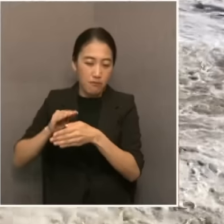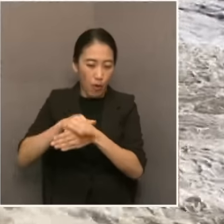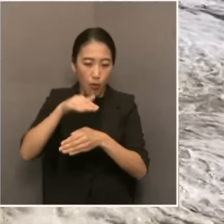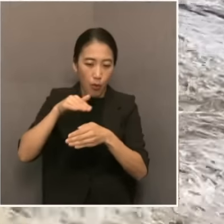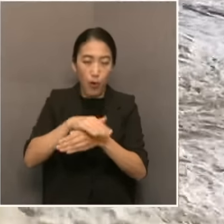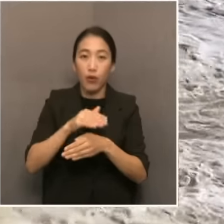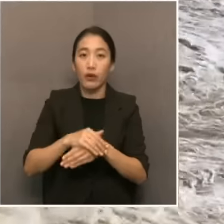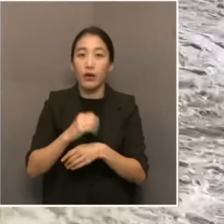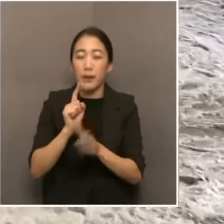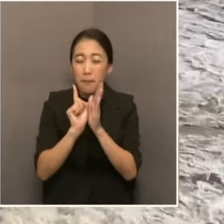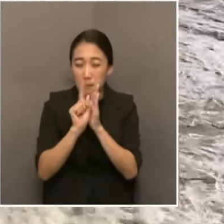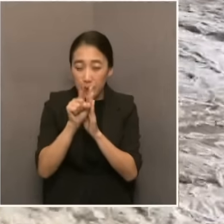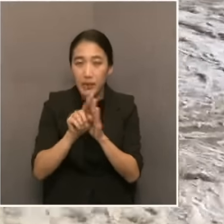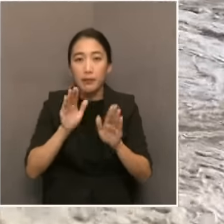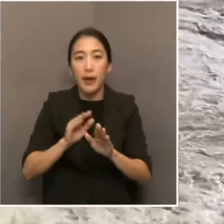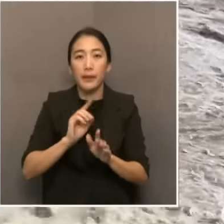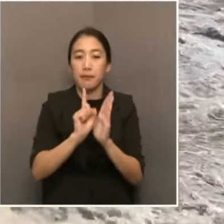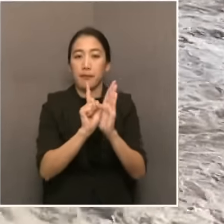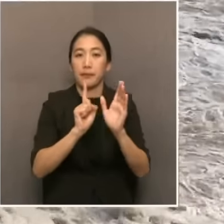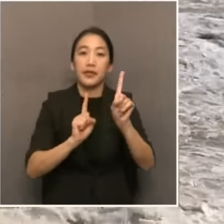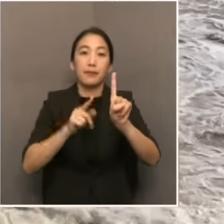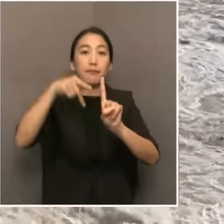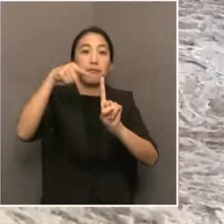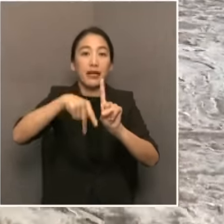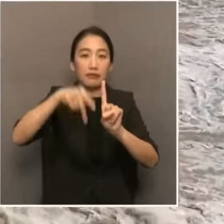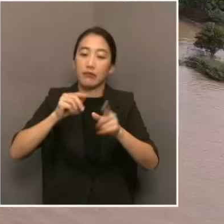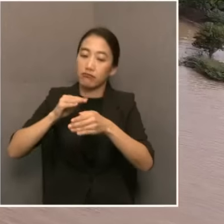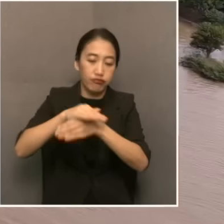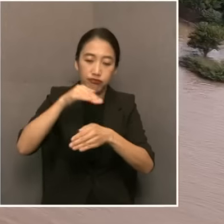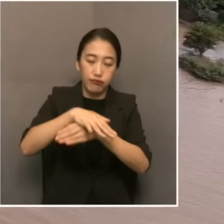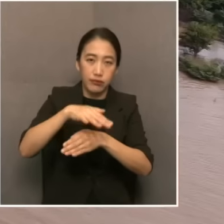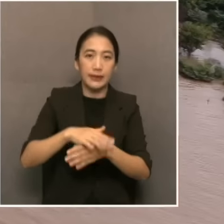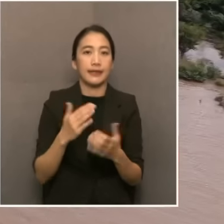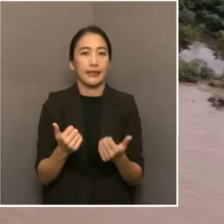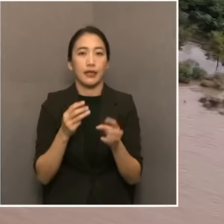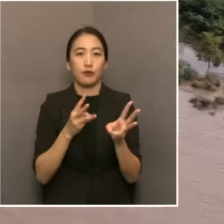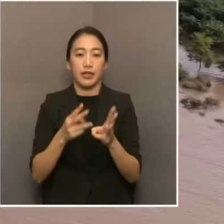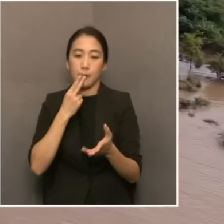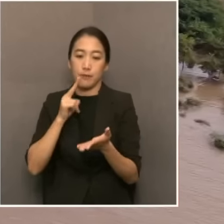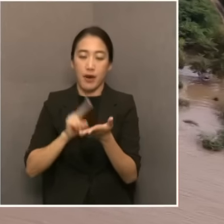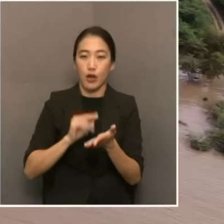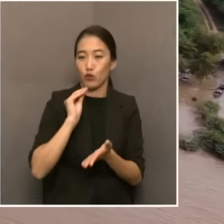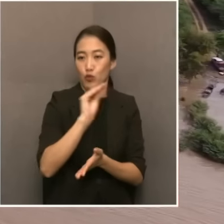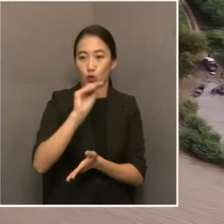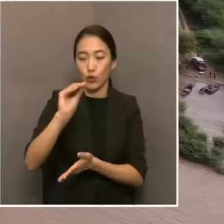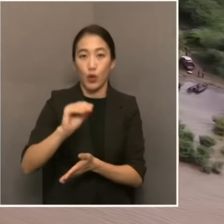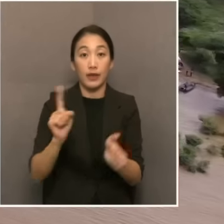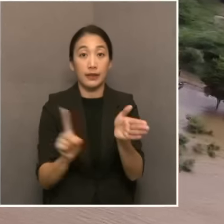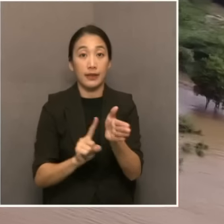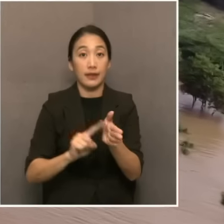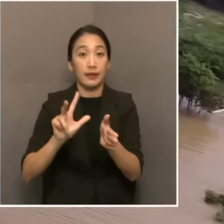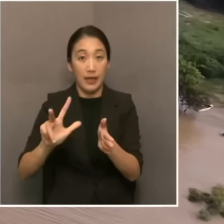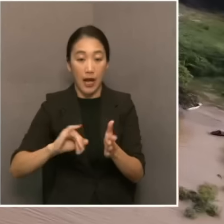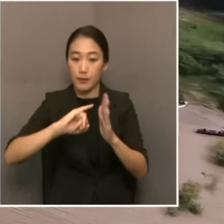ในช่วงปลายสัปดาห์ค่ะจึงมีการออกประกาศแจ้งเตือน3ฉบับเป็นฉบับที่3แล้วนะคะไปยังผู้ว่าราชการจังหวัด11จัง